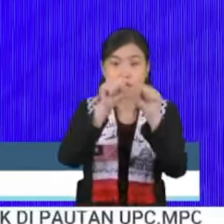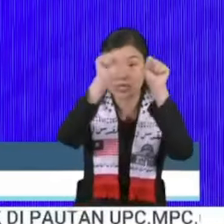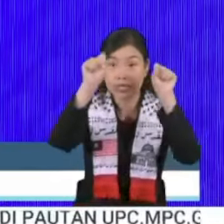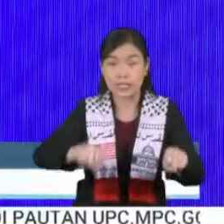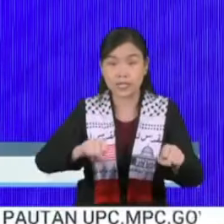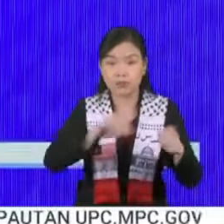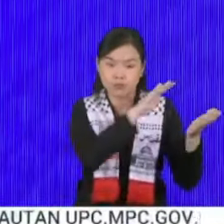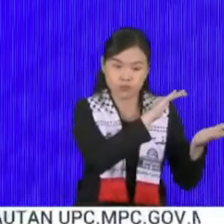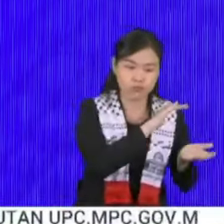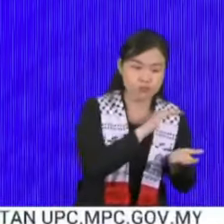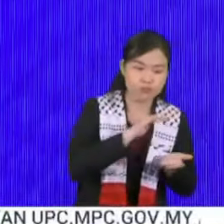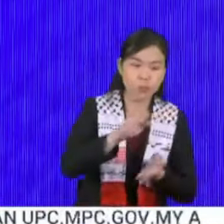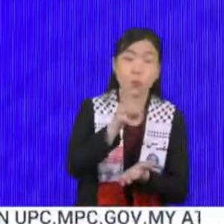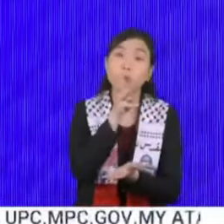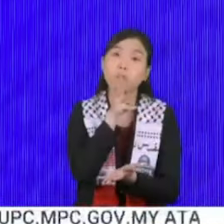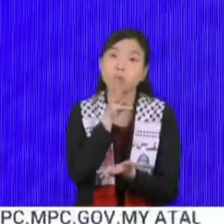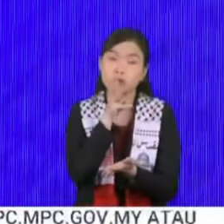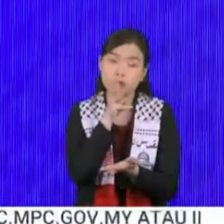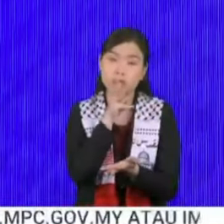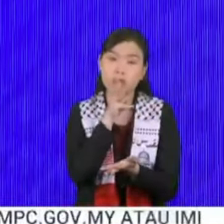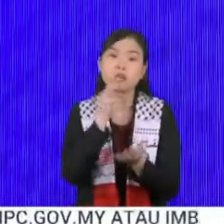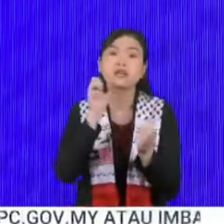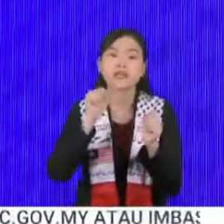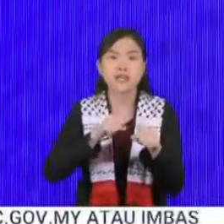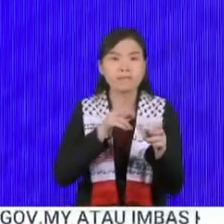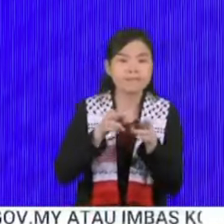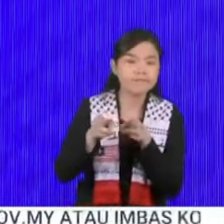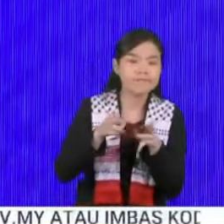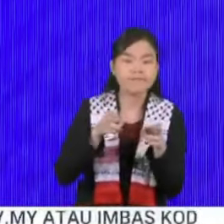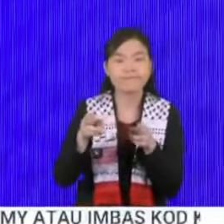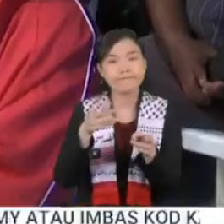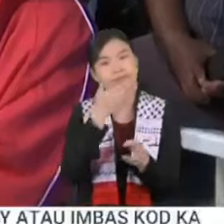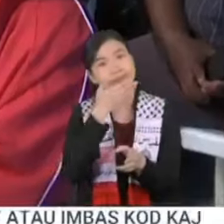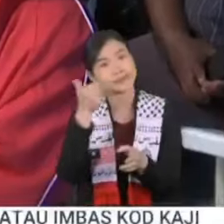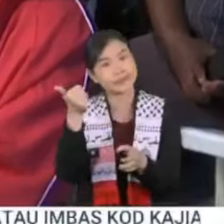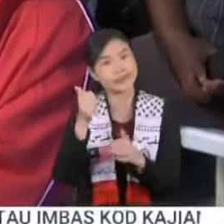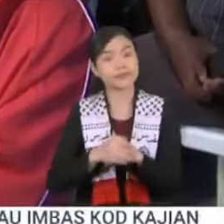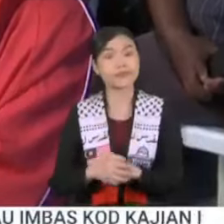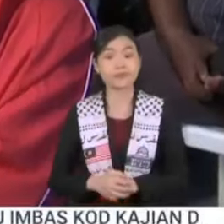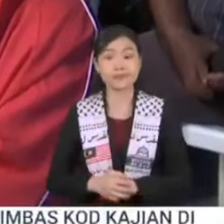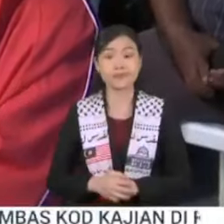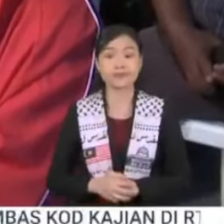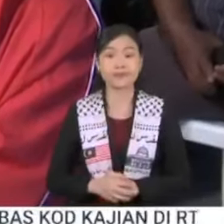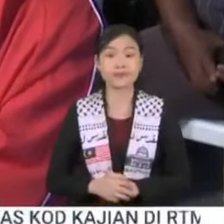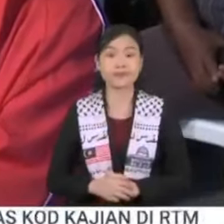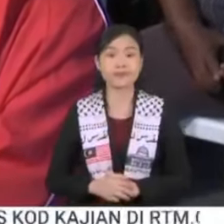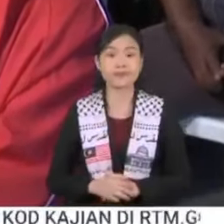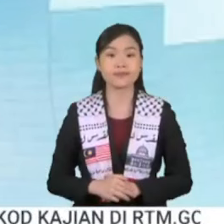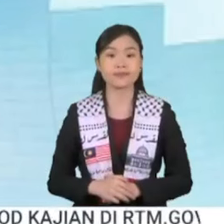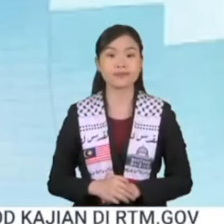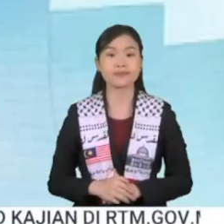ini dapat kita uruskan dengan sebaiknya.